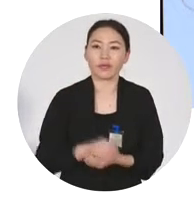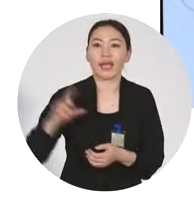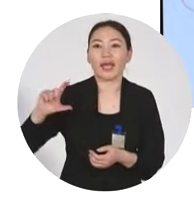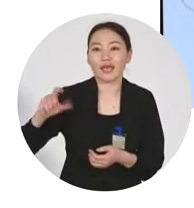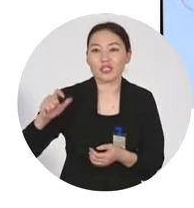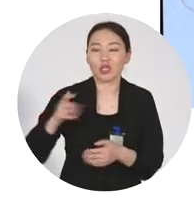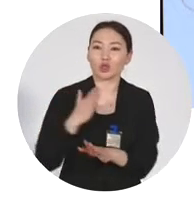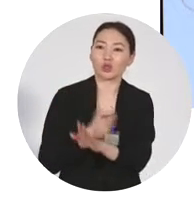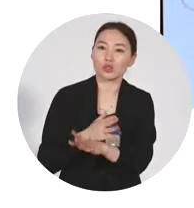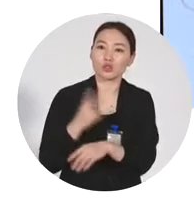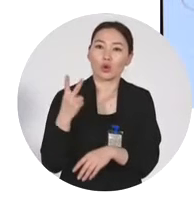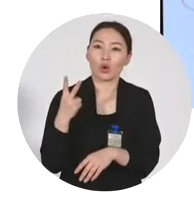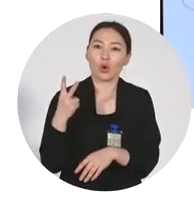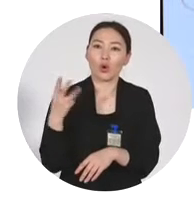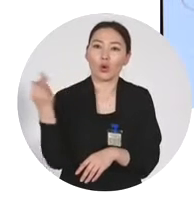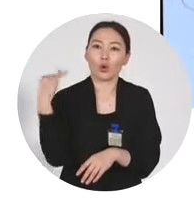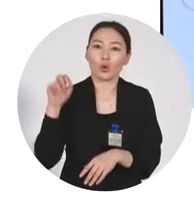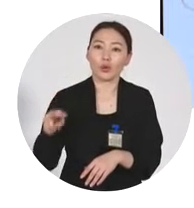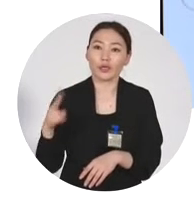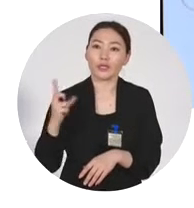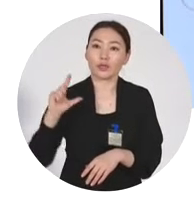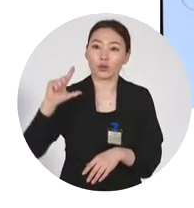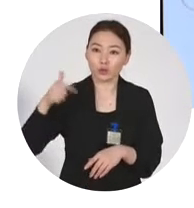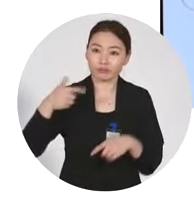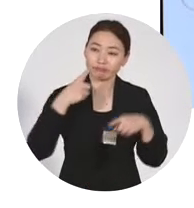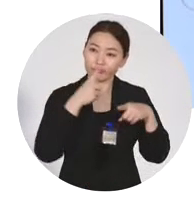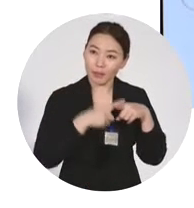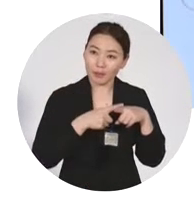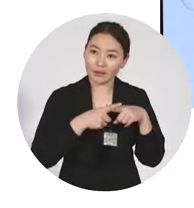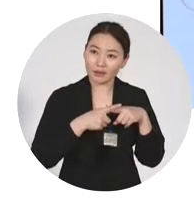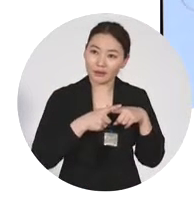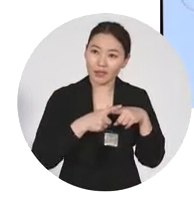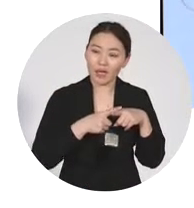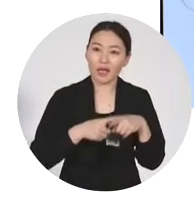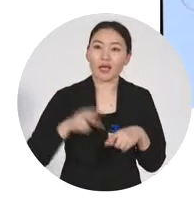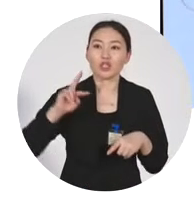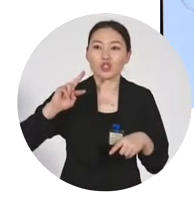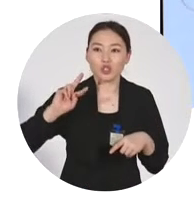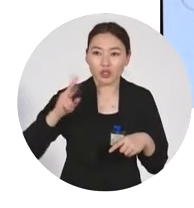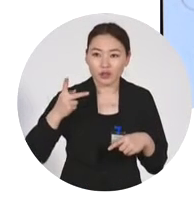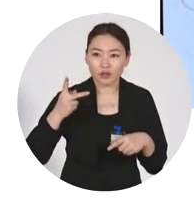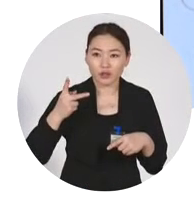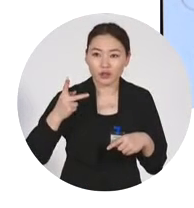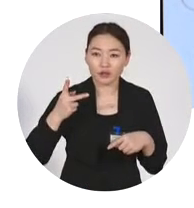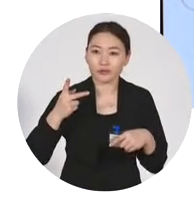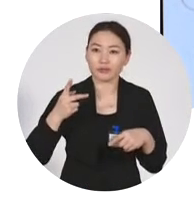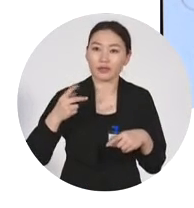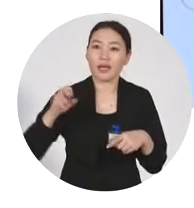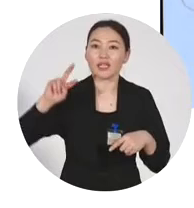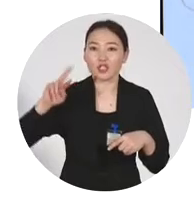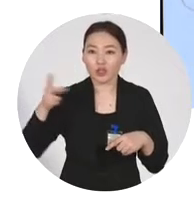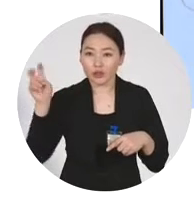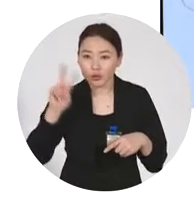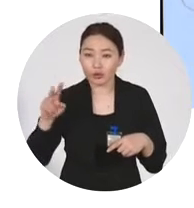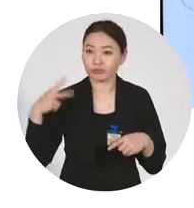хувилгагч болон эс хувилгагч үсгээр эхэлсэн залгуур залгахад шууд залгана. Нэгэнтээ эхшгээр төгссөн үйл үг байвал хувилгагч